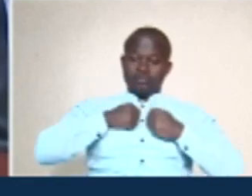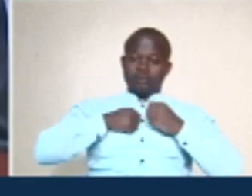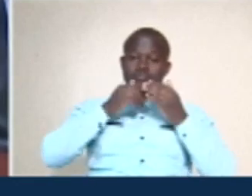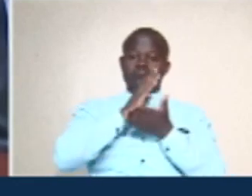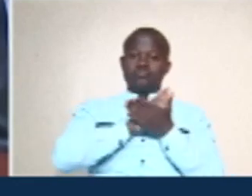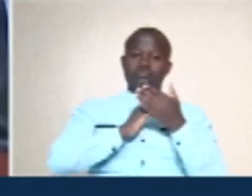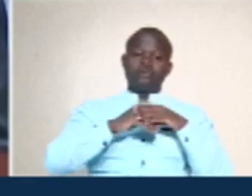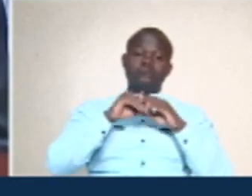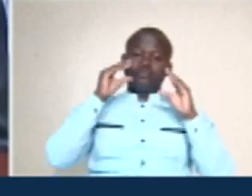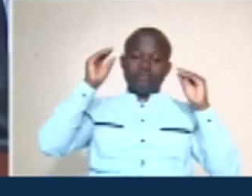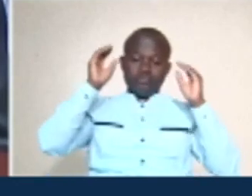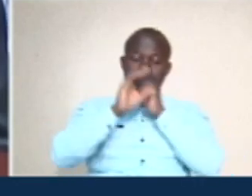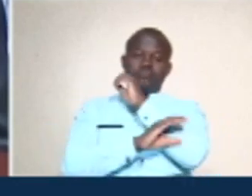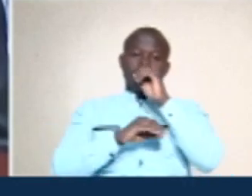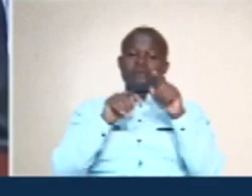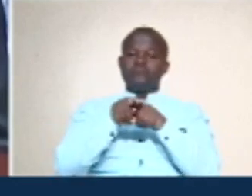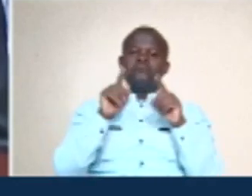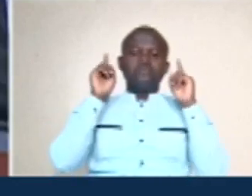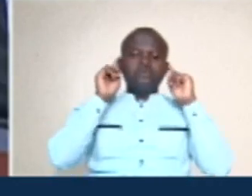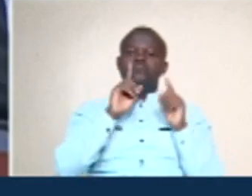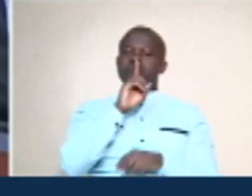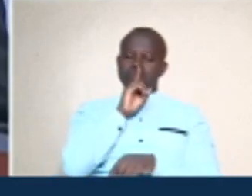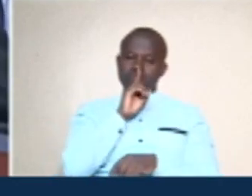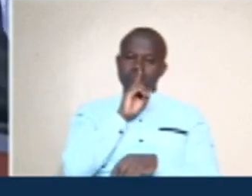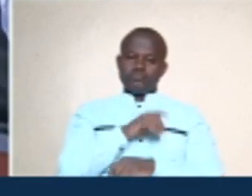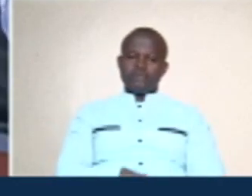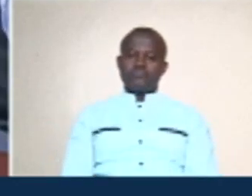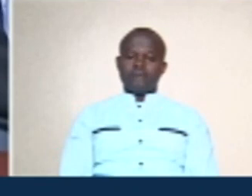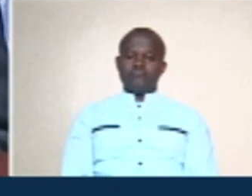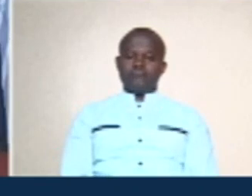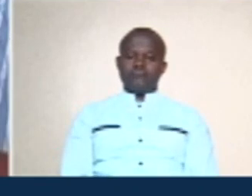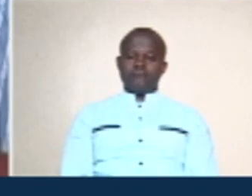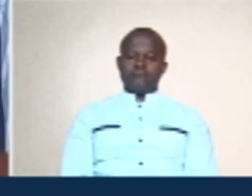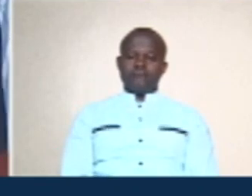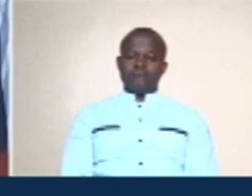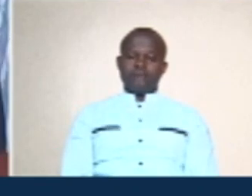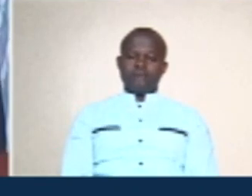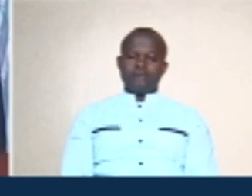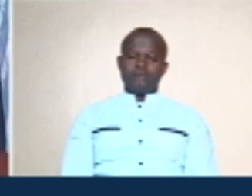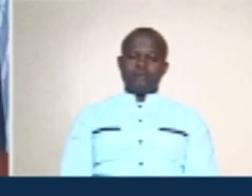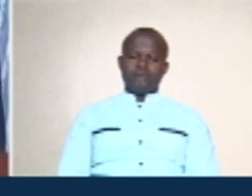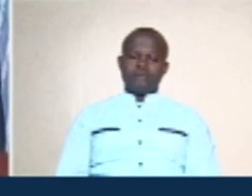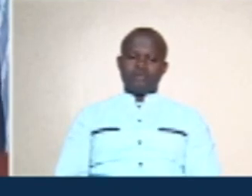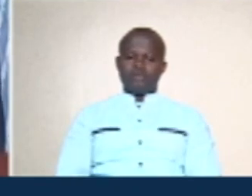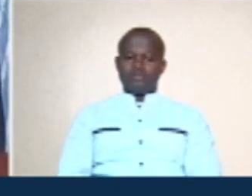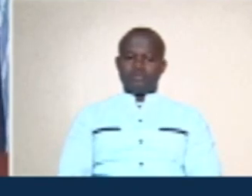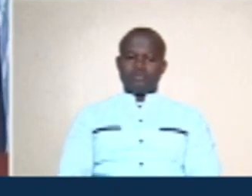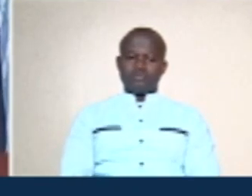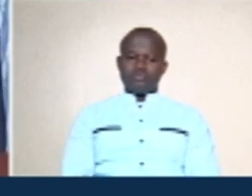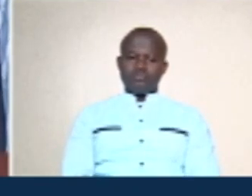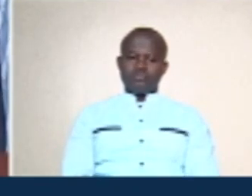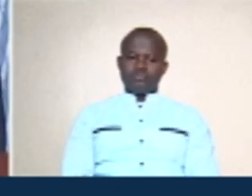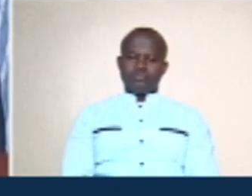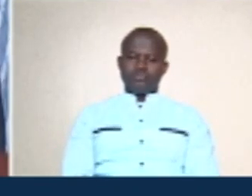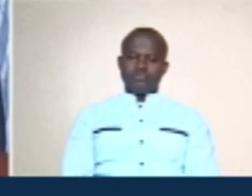mu bihugu n'abavuga rikumvikana ku isi basa n'abica amatwi. Much as you agree with the Secretary General's report that the sovereignty